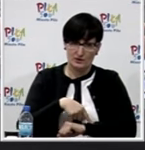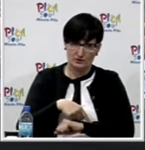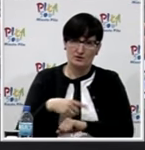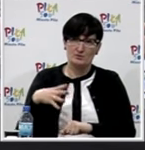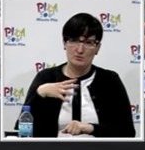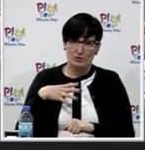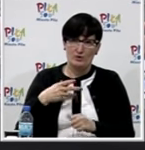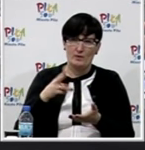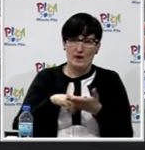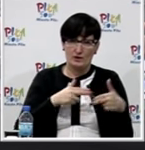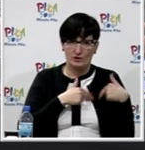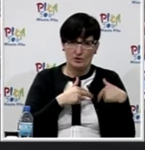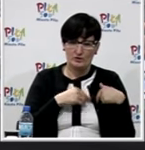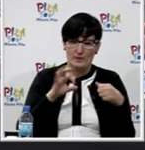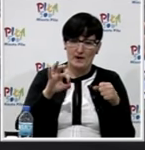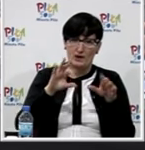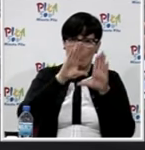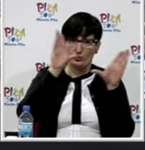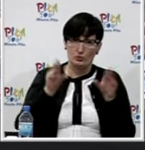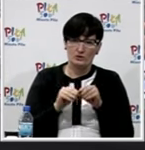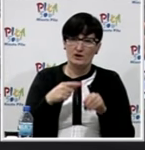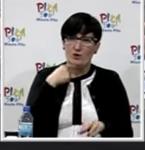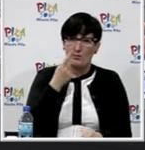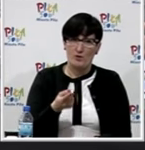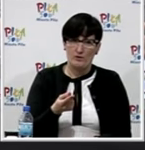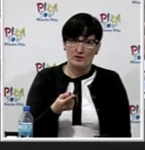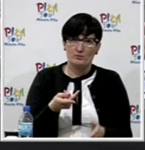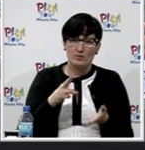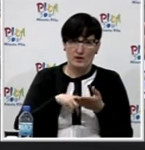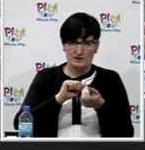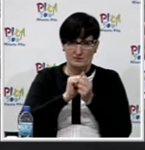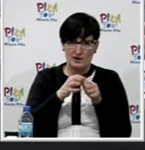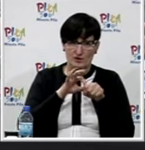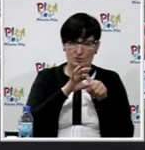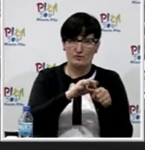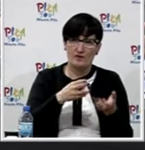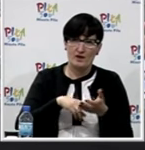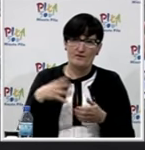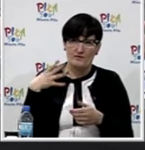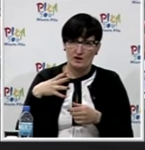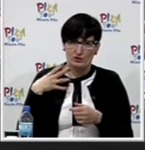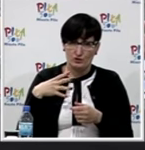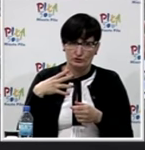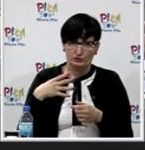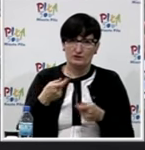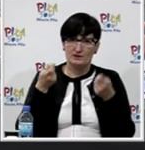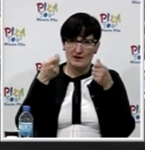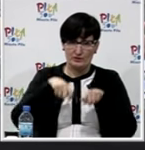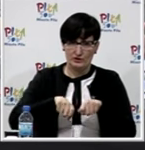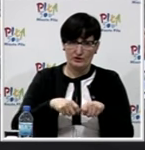natomiast ogólnie powiem, że zmiany dotyczą przede wszystkim wprowadzenia wartości wynikających z zamknięcia